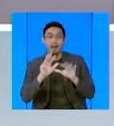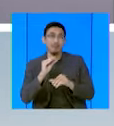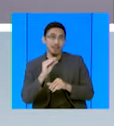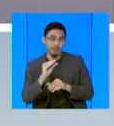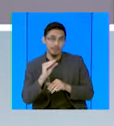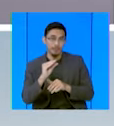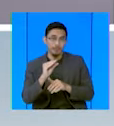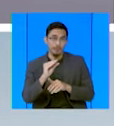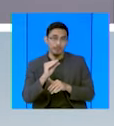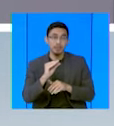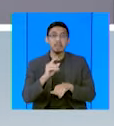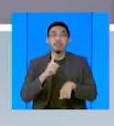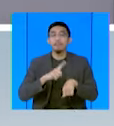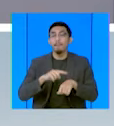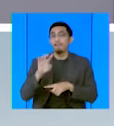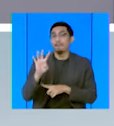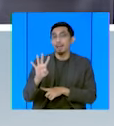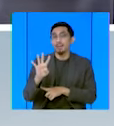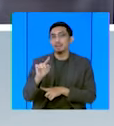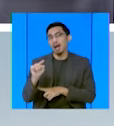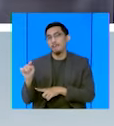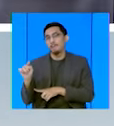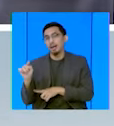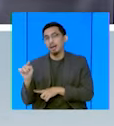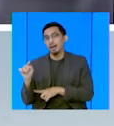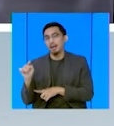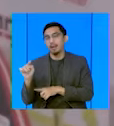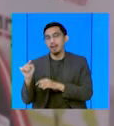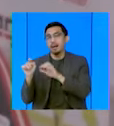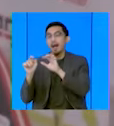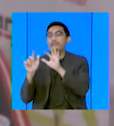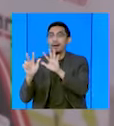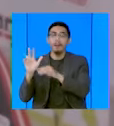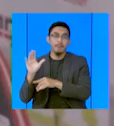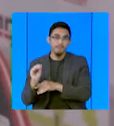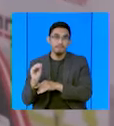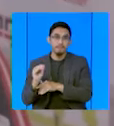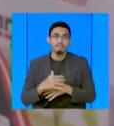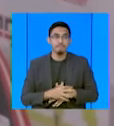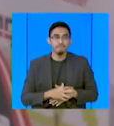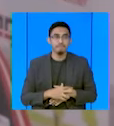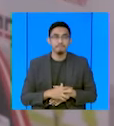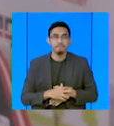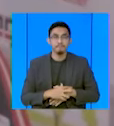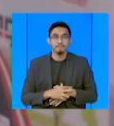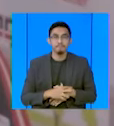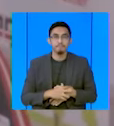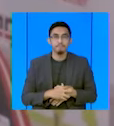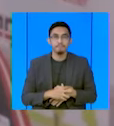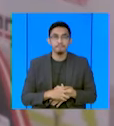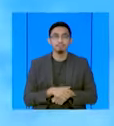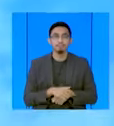juga pada pukul 4 sore hingga pada pukul 8 malam. Dari Jakarta, Irfan Hardiansyah, Sadu Santo,